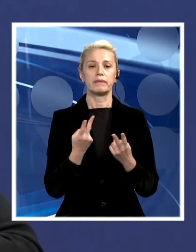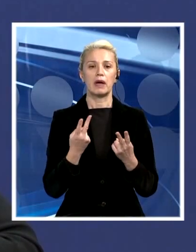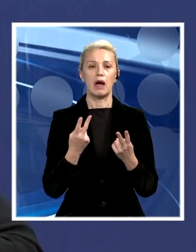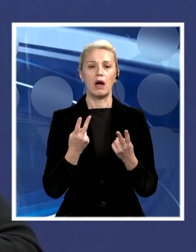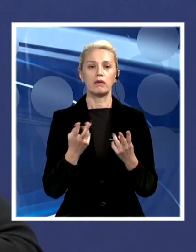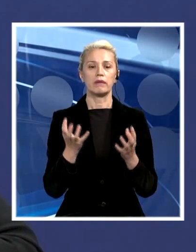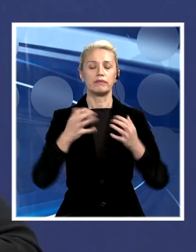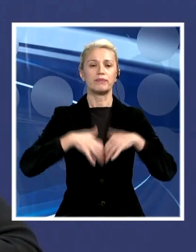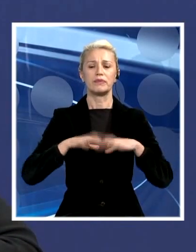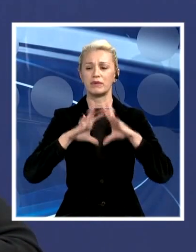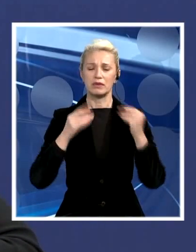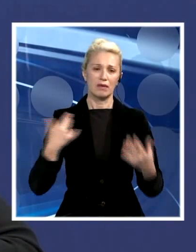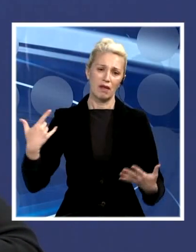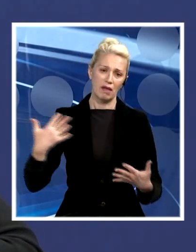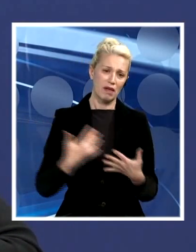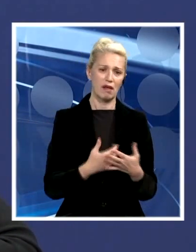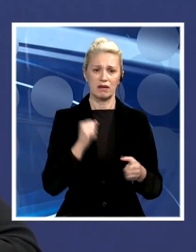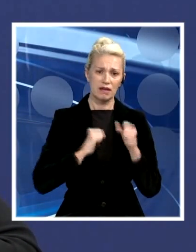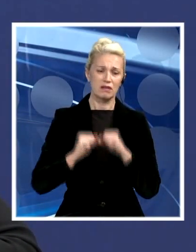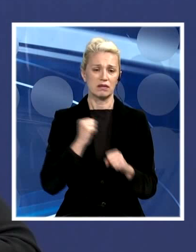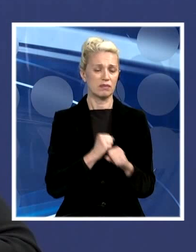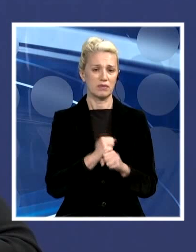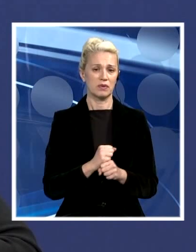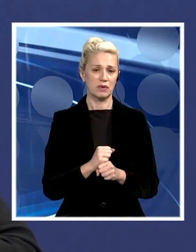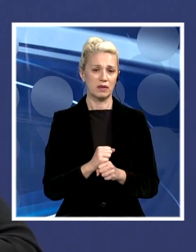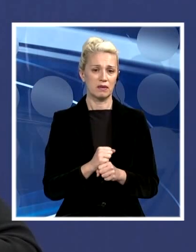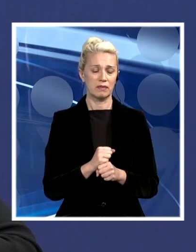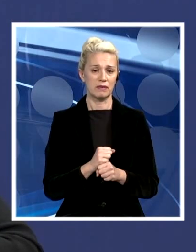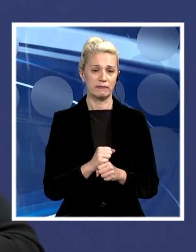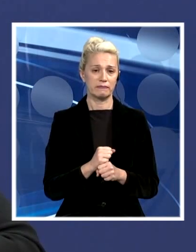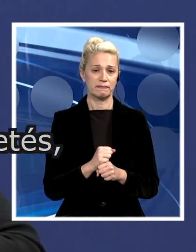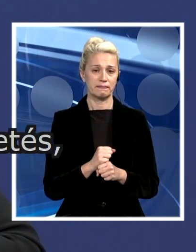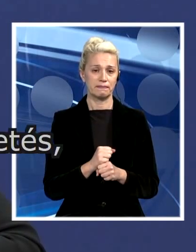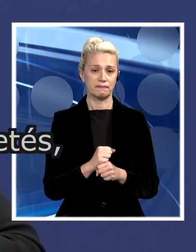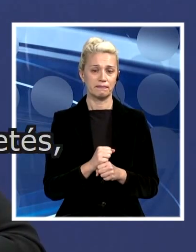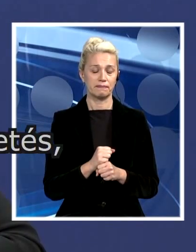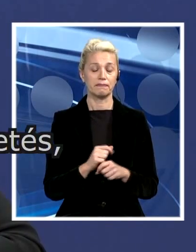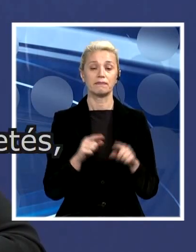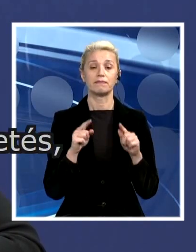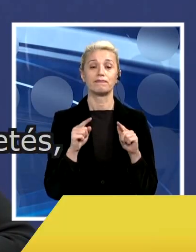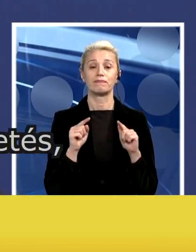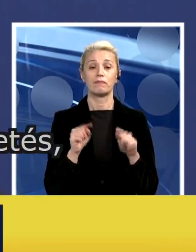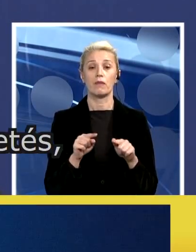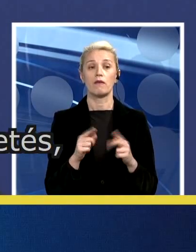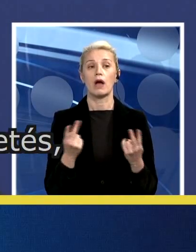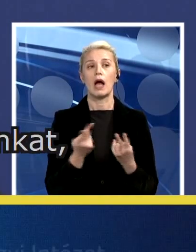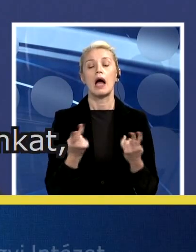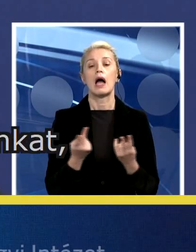második nap, amikor ugrásszerűen nőtt az újonnan megfertőződöttek száma. Ovo nam je jedna